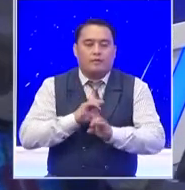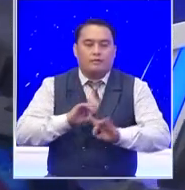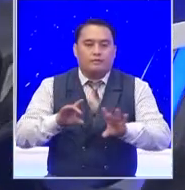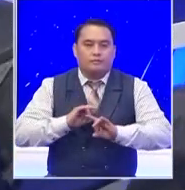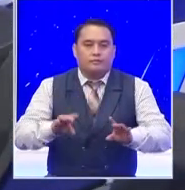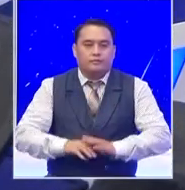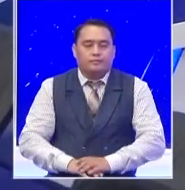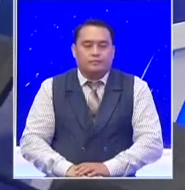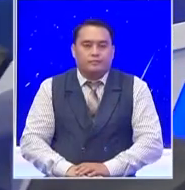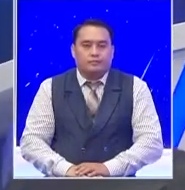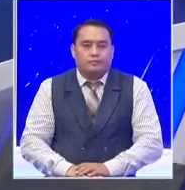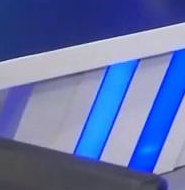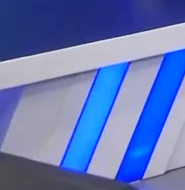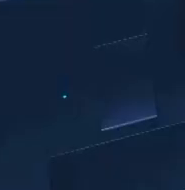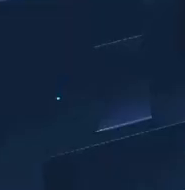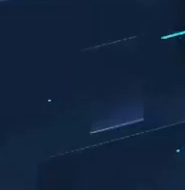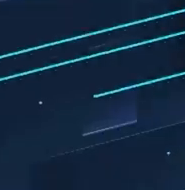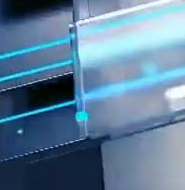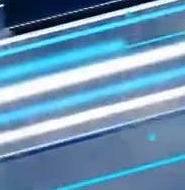главном.